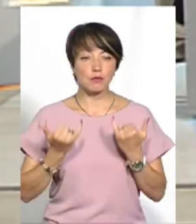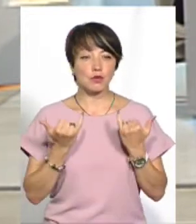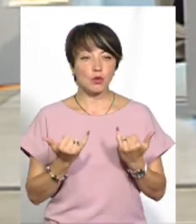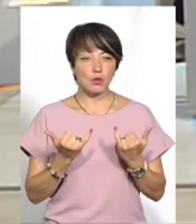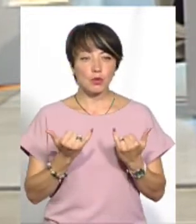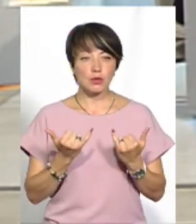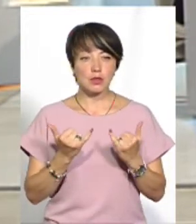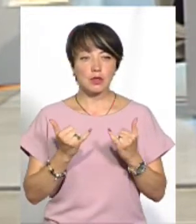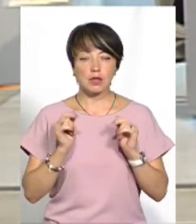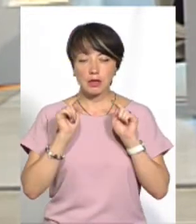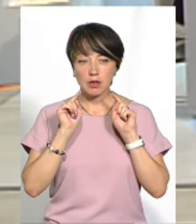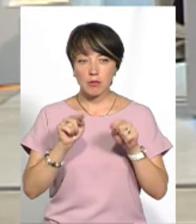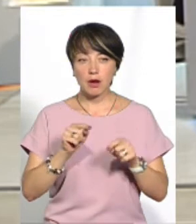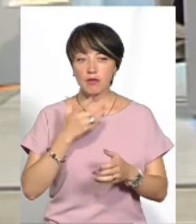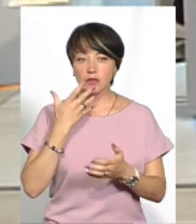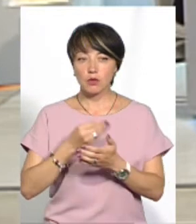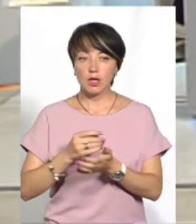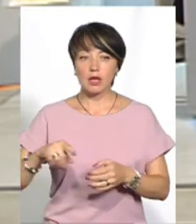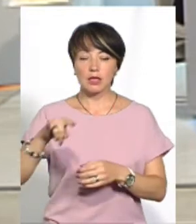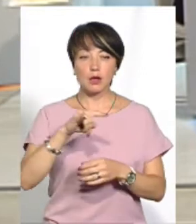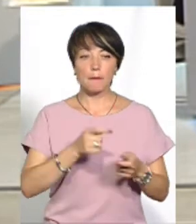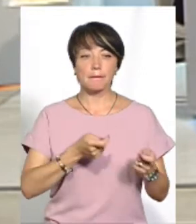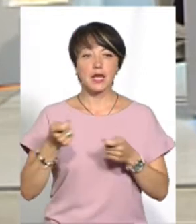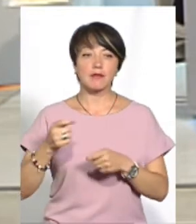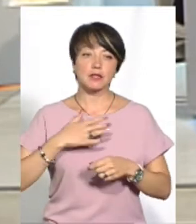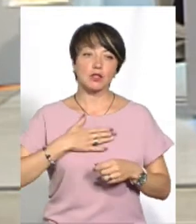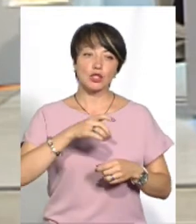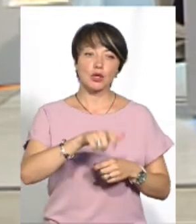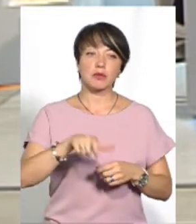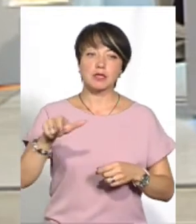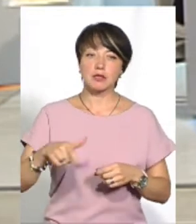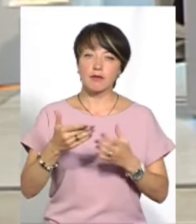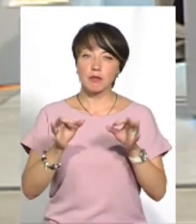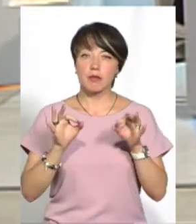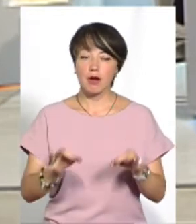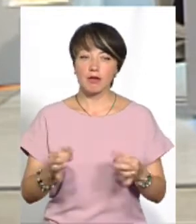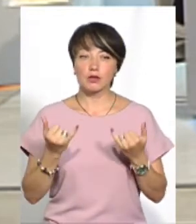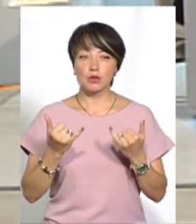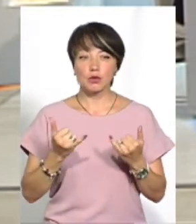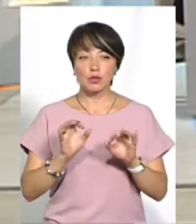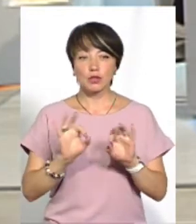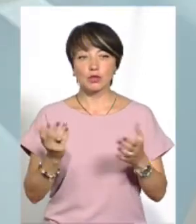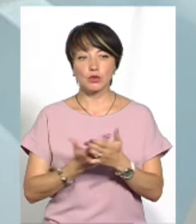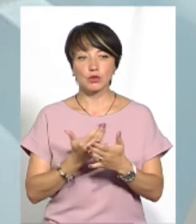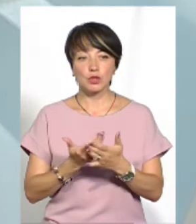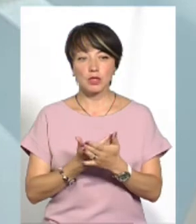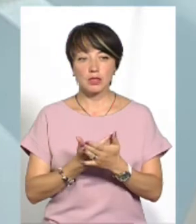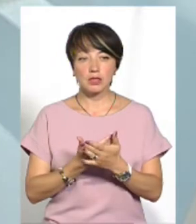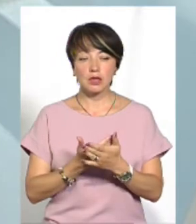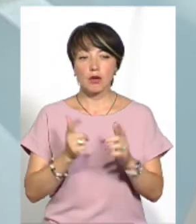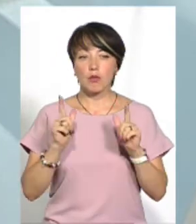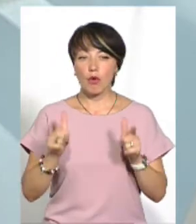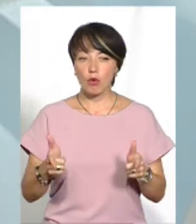сьогодні направили би свої літаки для перевезення наших пасажирів. І ви правильно в своєму сьогодні сюжеті, я з